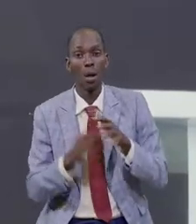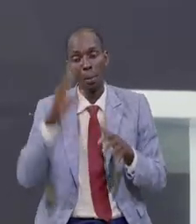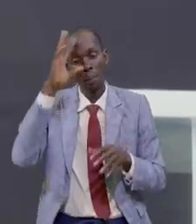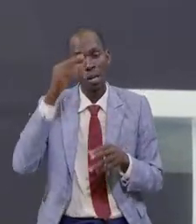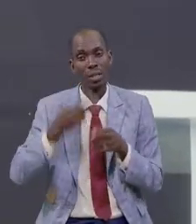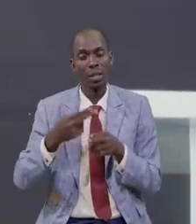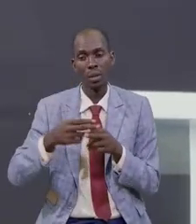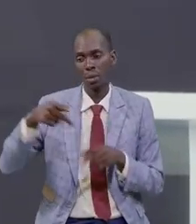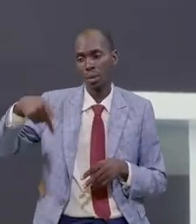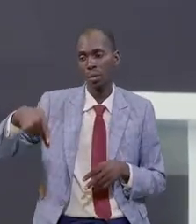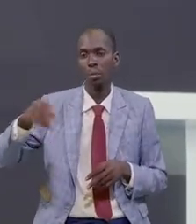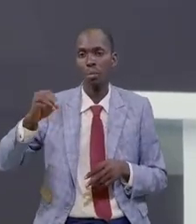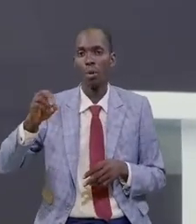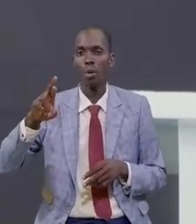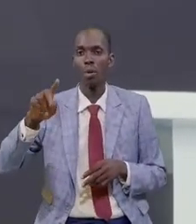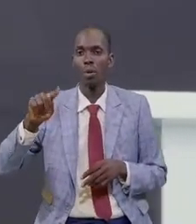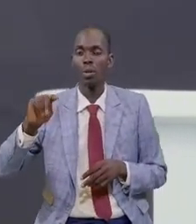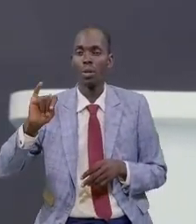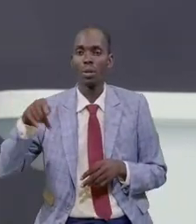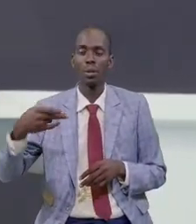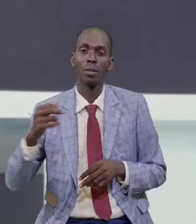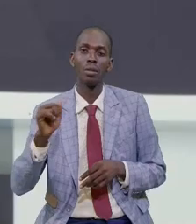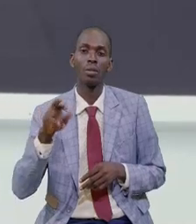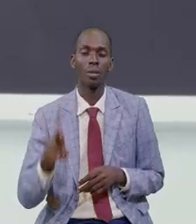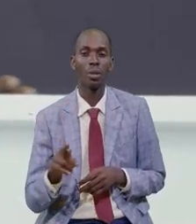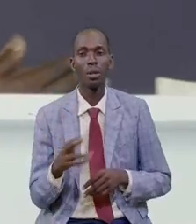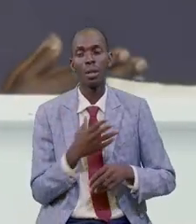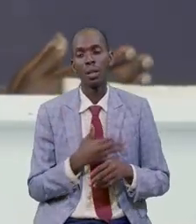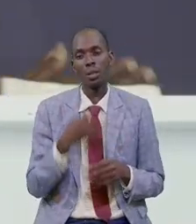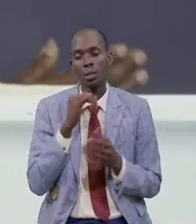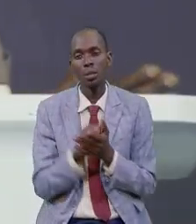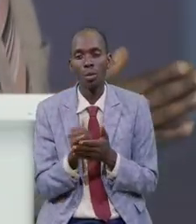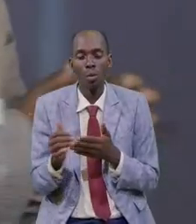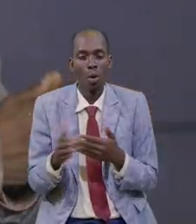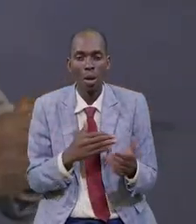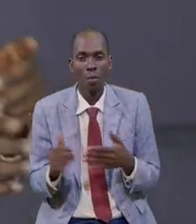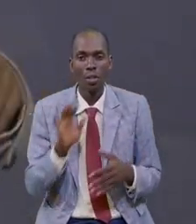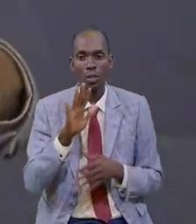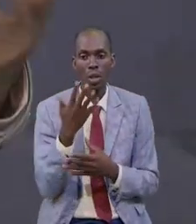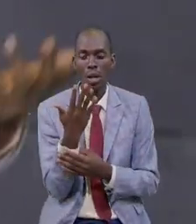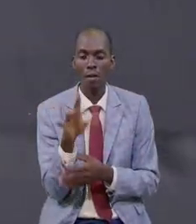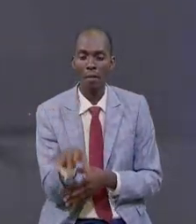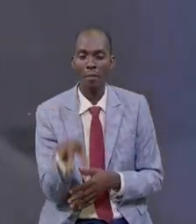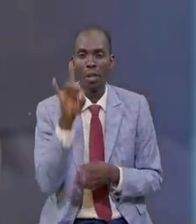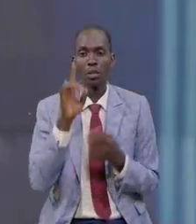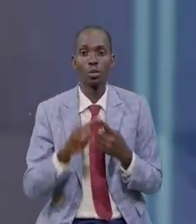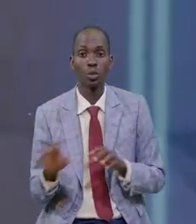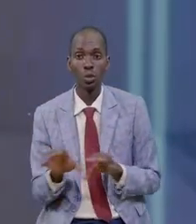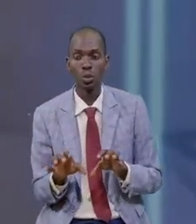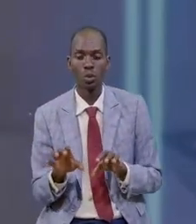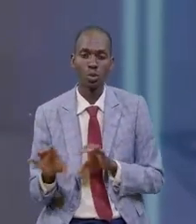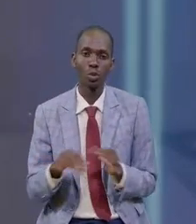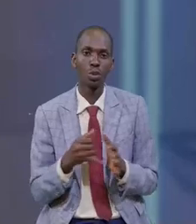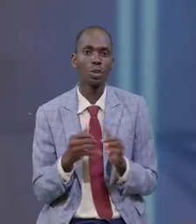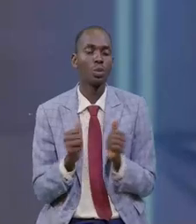potifa et il est rester là tout ce que tu main trouve à faire fais-le avec